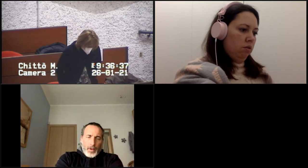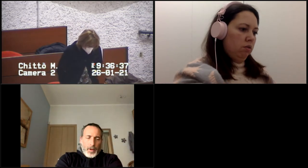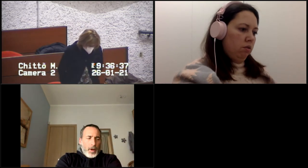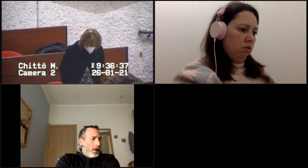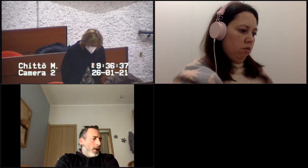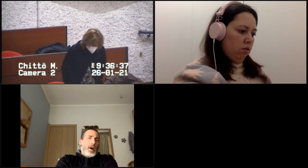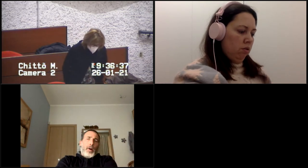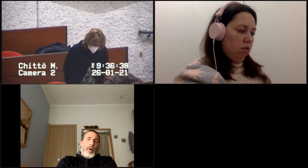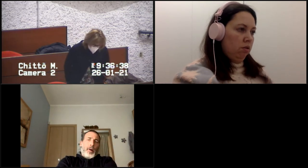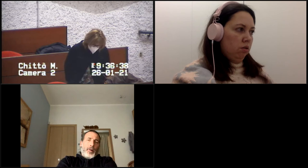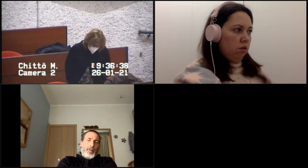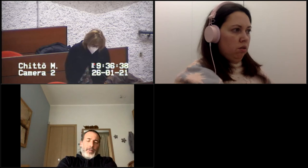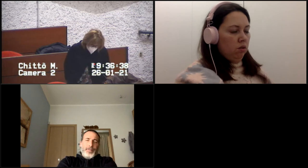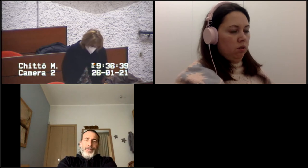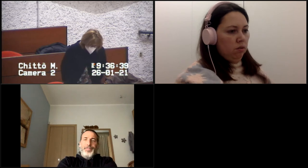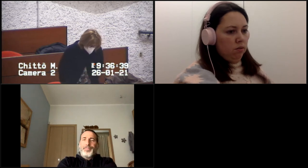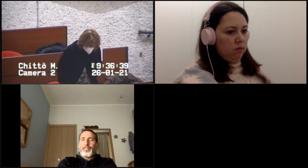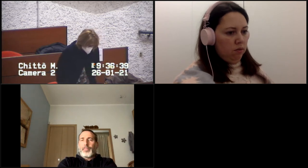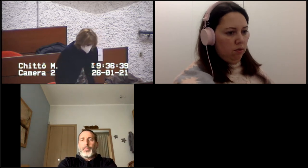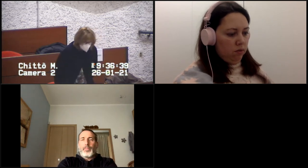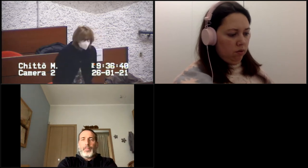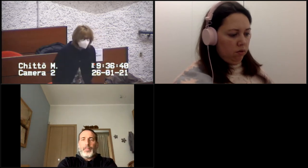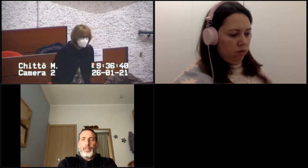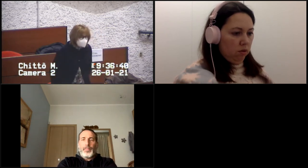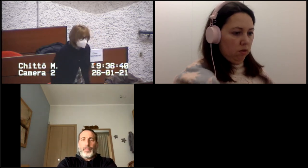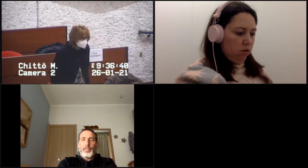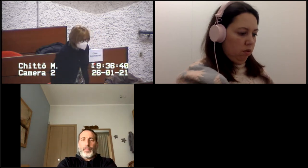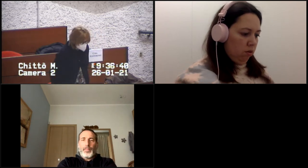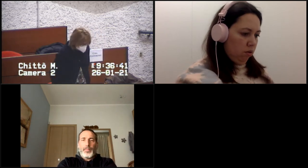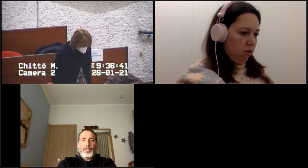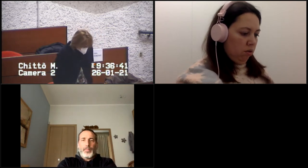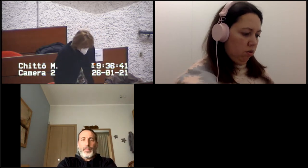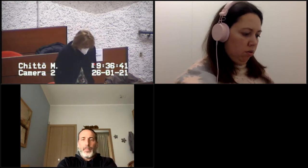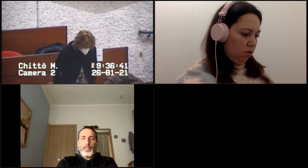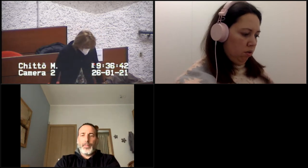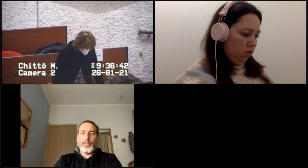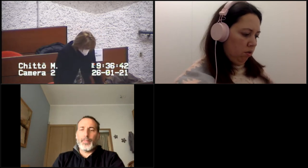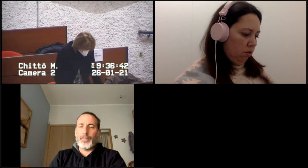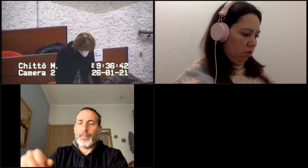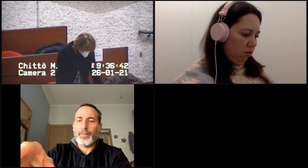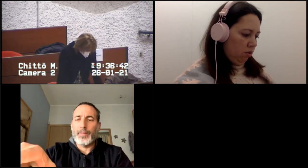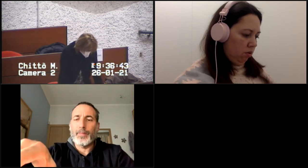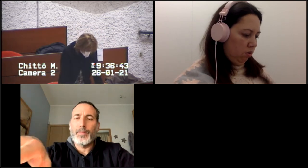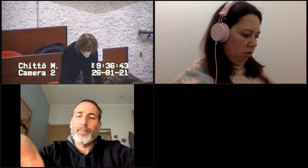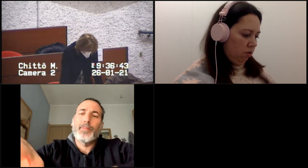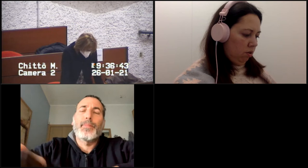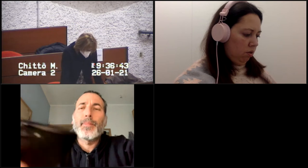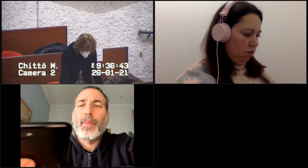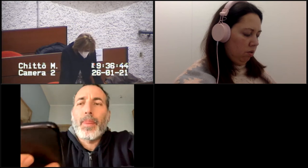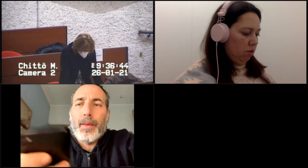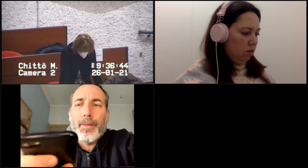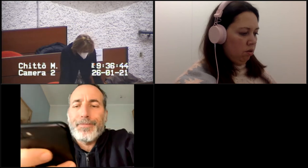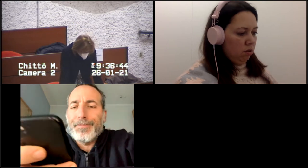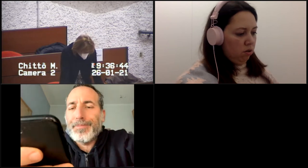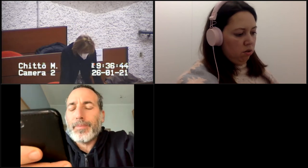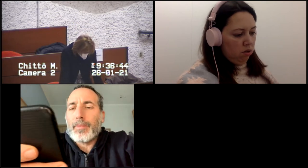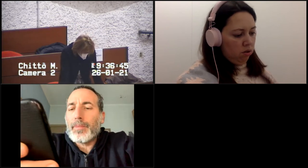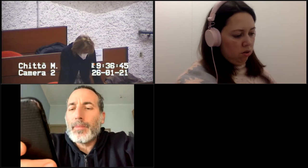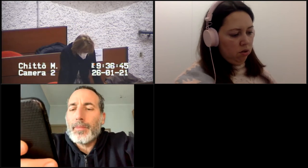come oggetto ha la determinazione della percentuale di riduzione dei contributi di